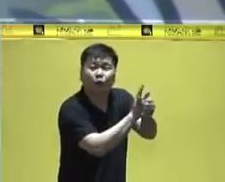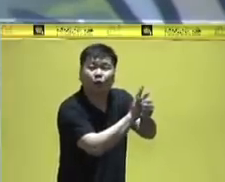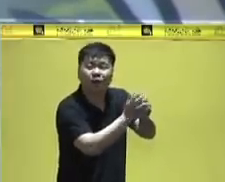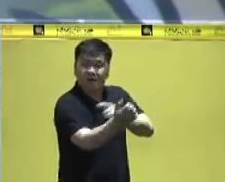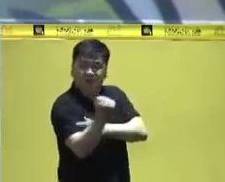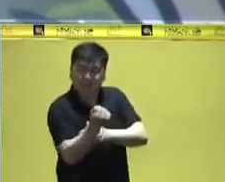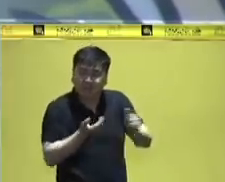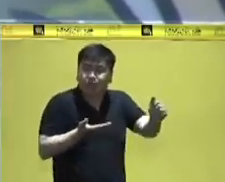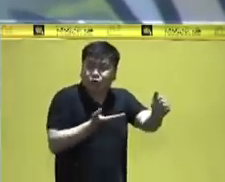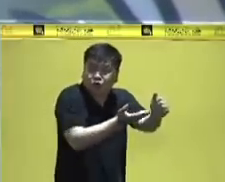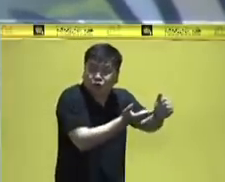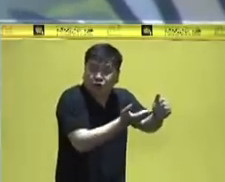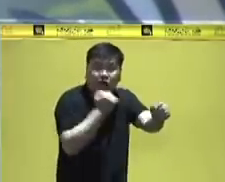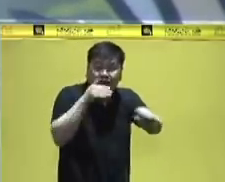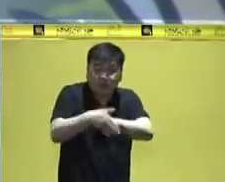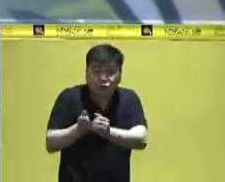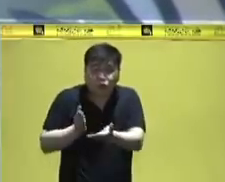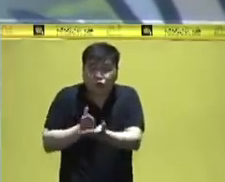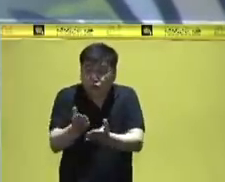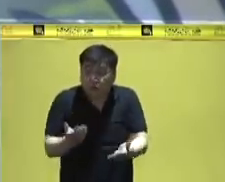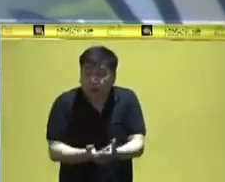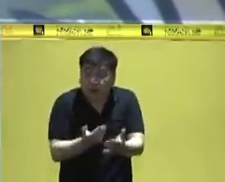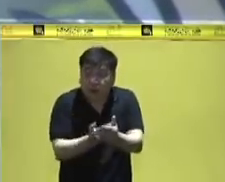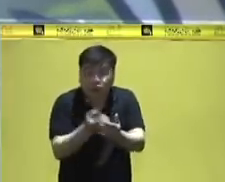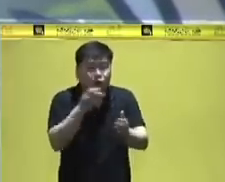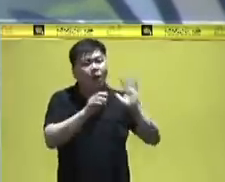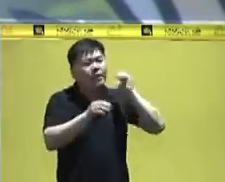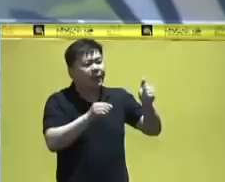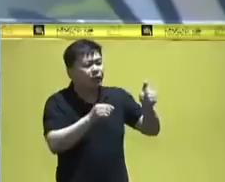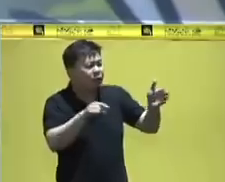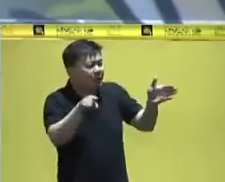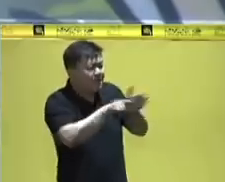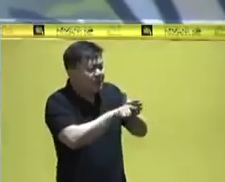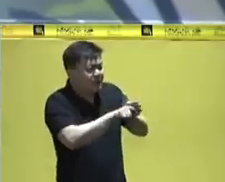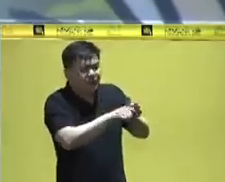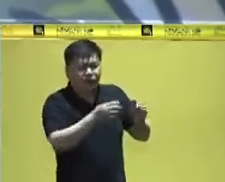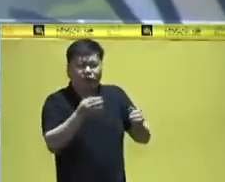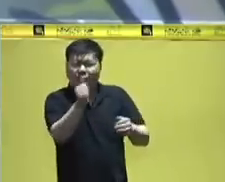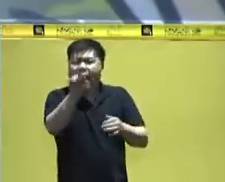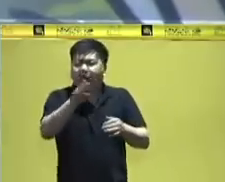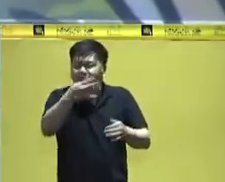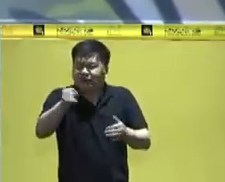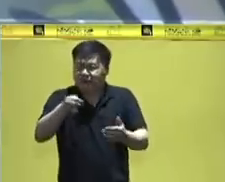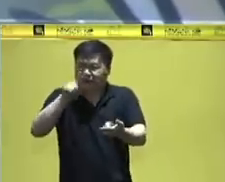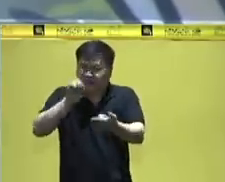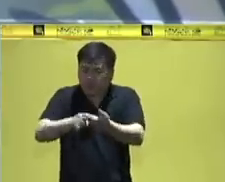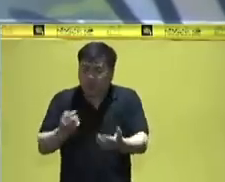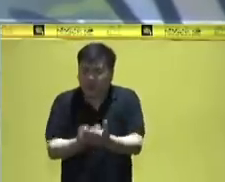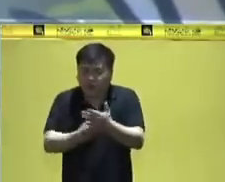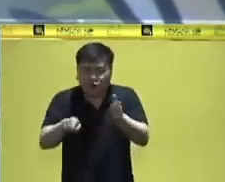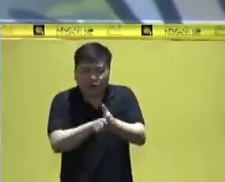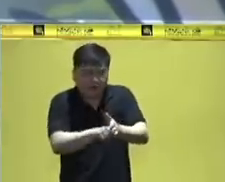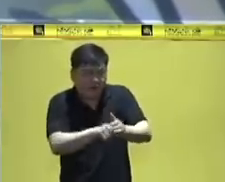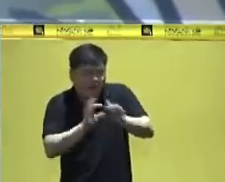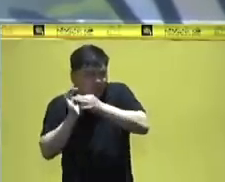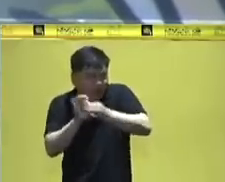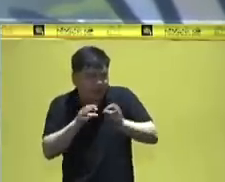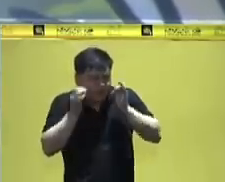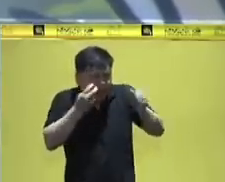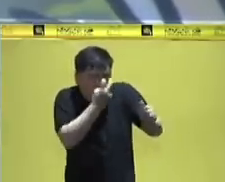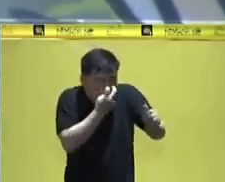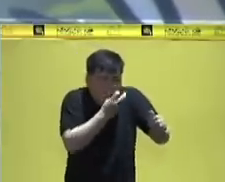의식과 절차 그다음에 합리성에 대해서 끝까지 집요하게 물고 늘어졌을 때 사회가 발전하고 대통령도 힘을 갖는